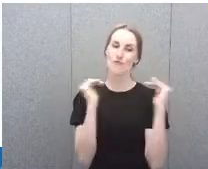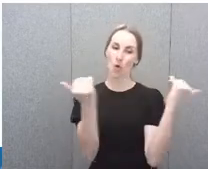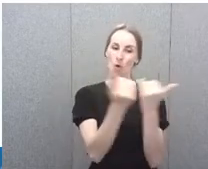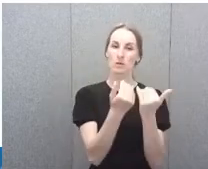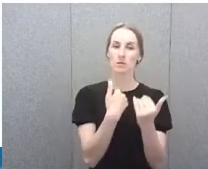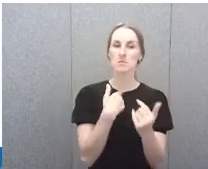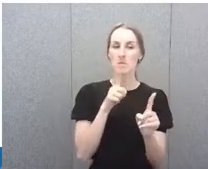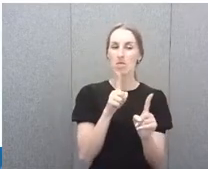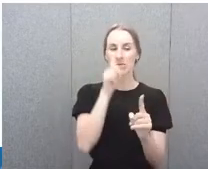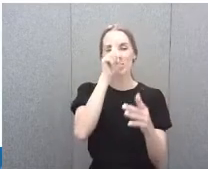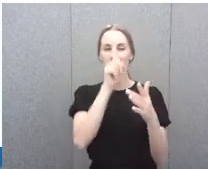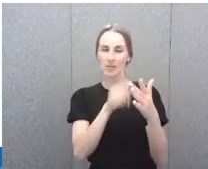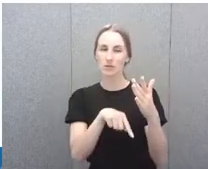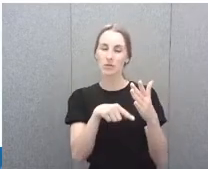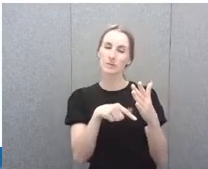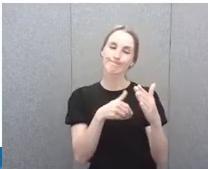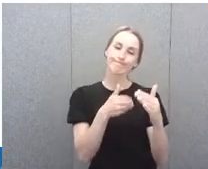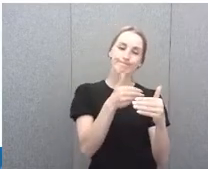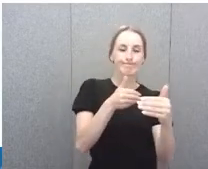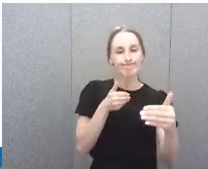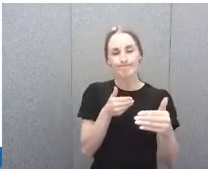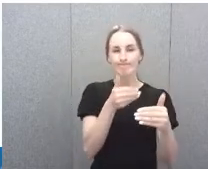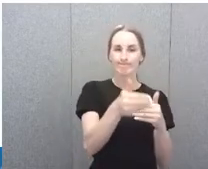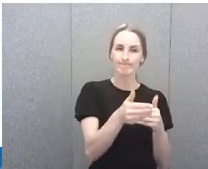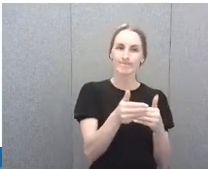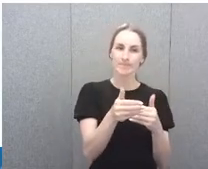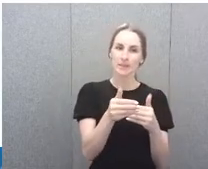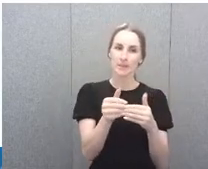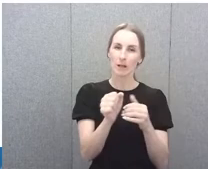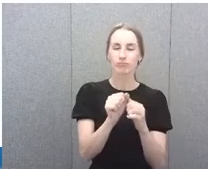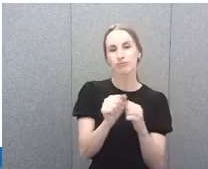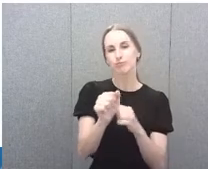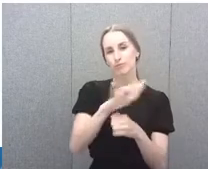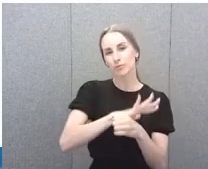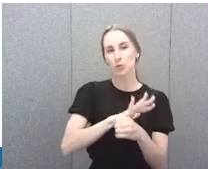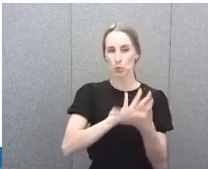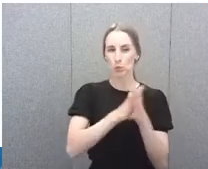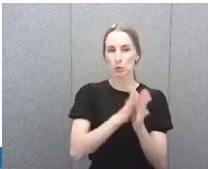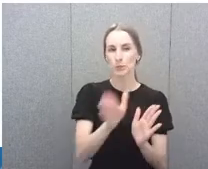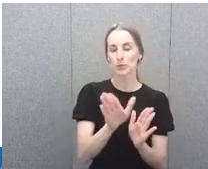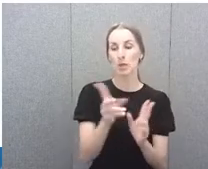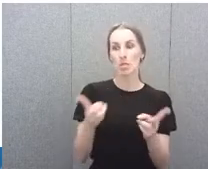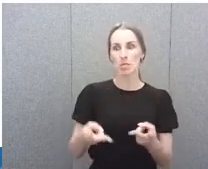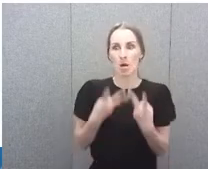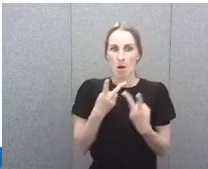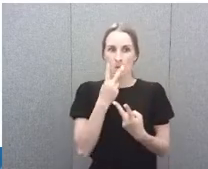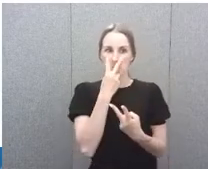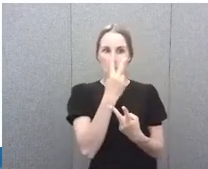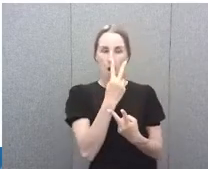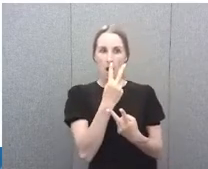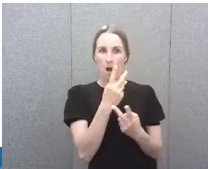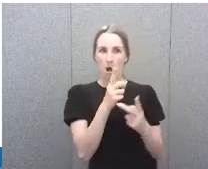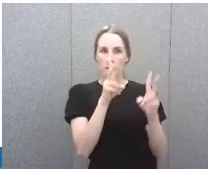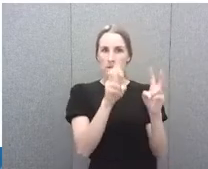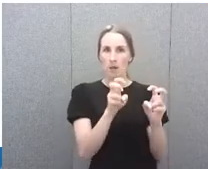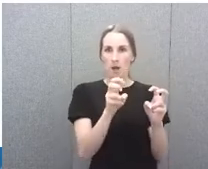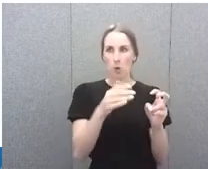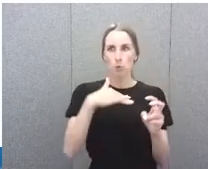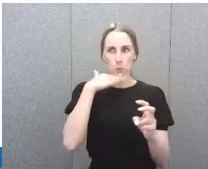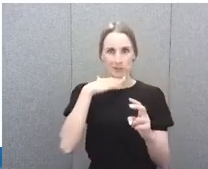форума. Надеюсь, как-то мы победим эту пандемию раньше или позже. И меня очень обрадовала эта